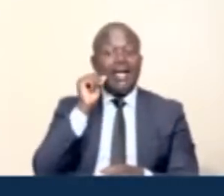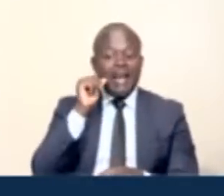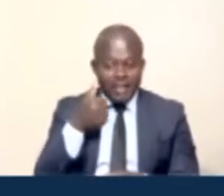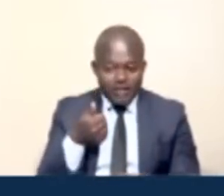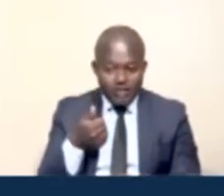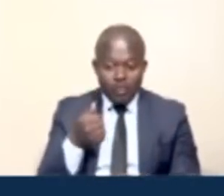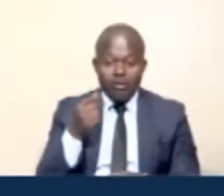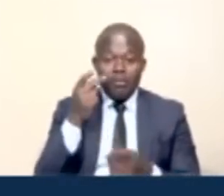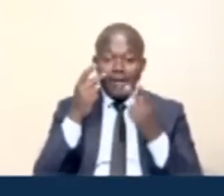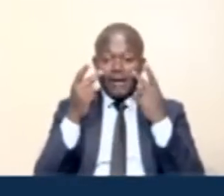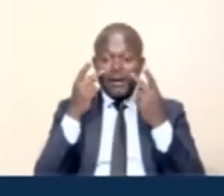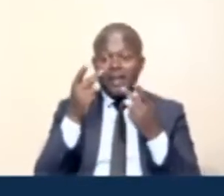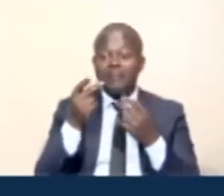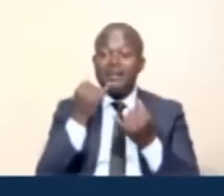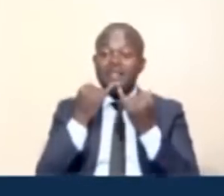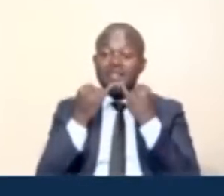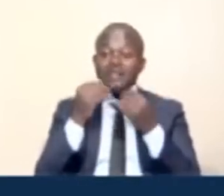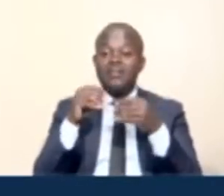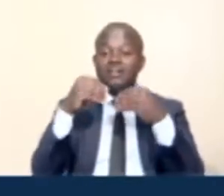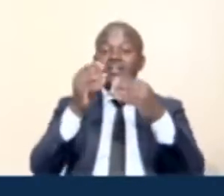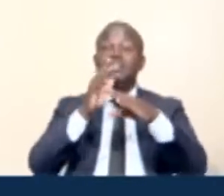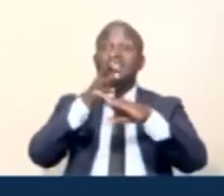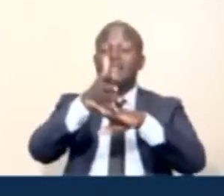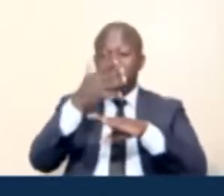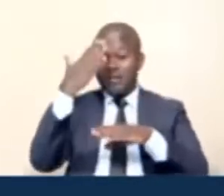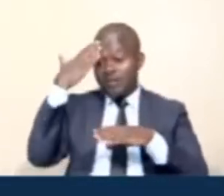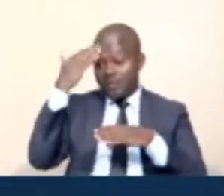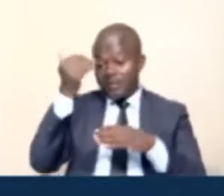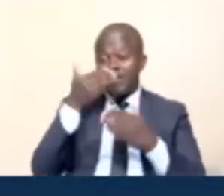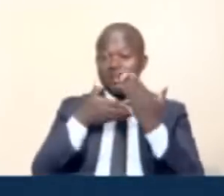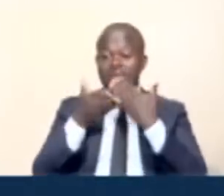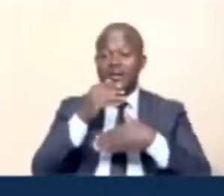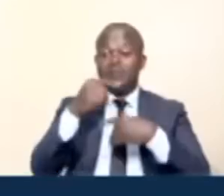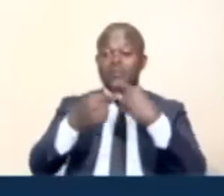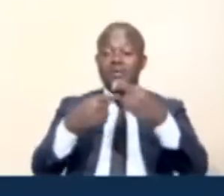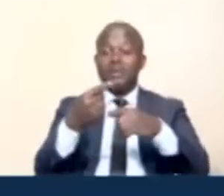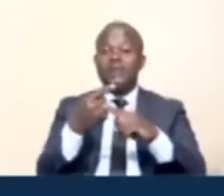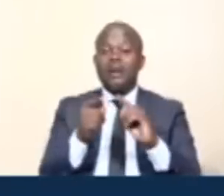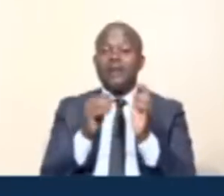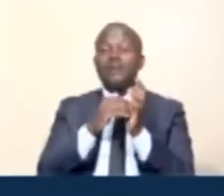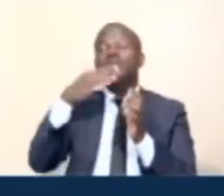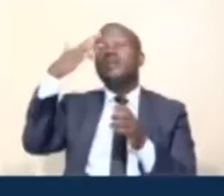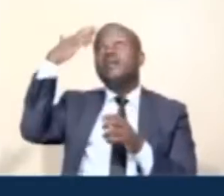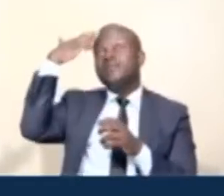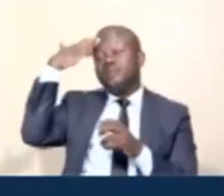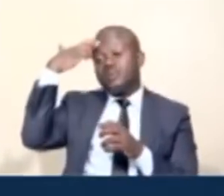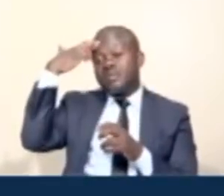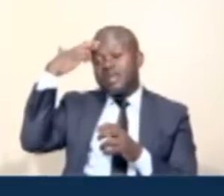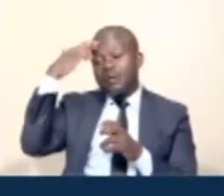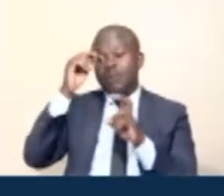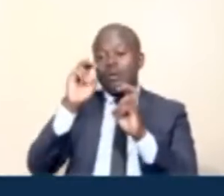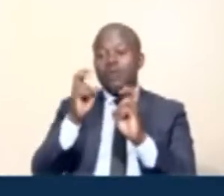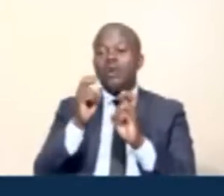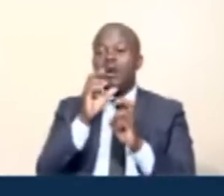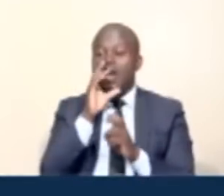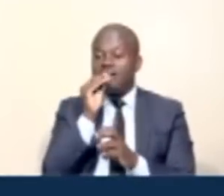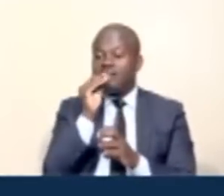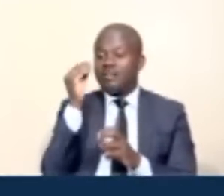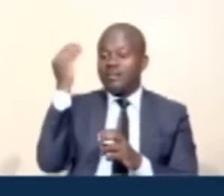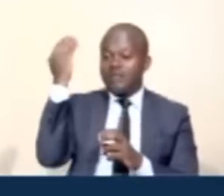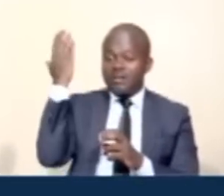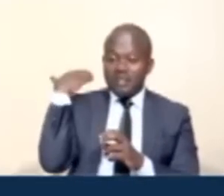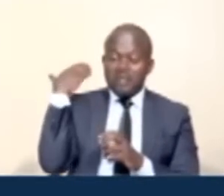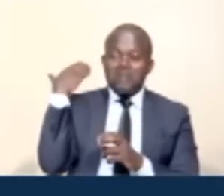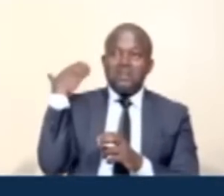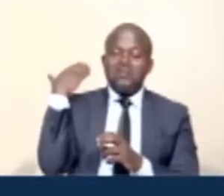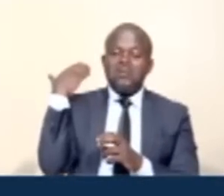igihe watanze ugasanga kirarenze kubera ibiganiro bigihari. Nanibutsa yuko hari imvugo zigeze guhita mu minsi